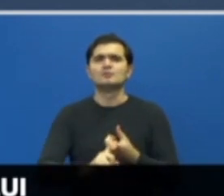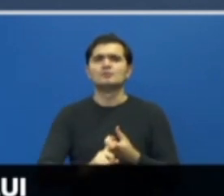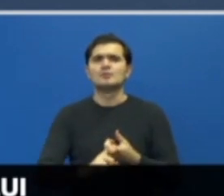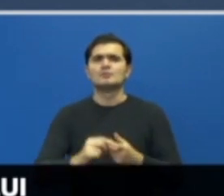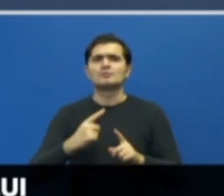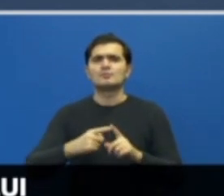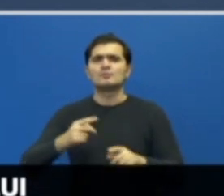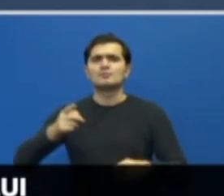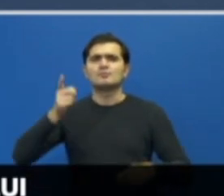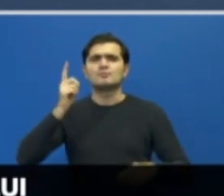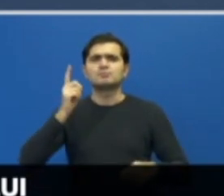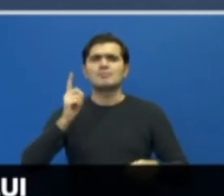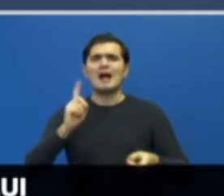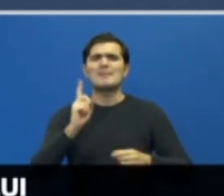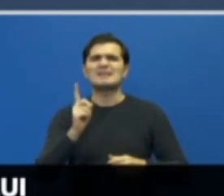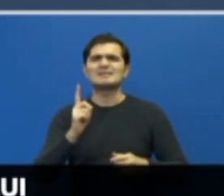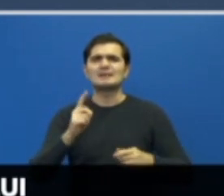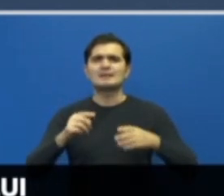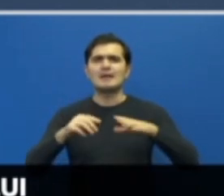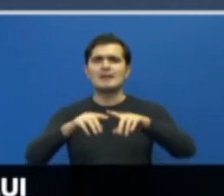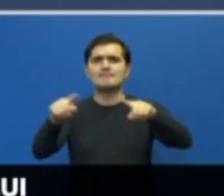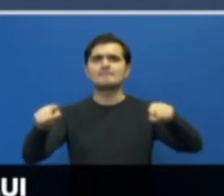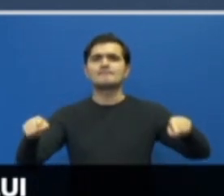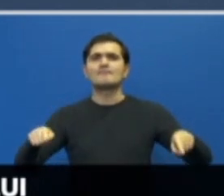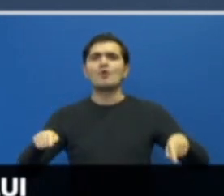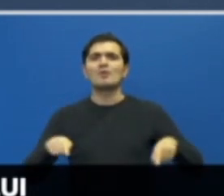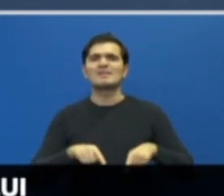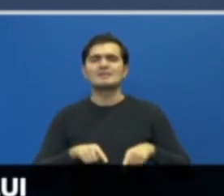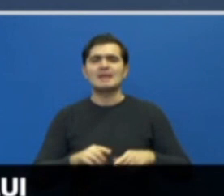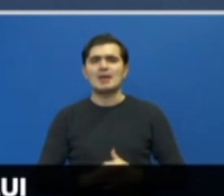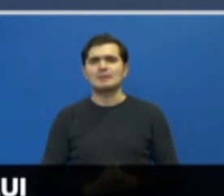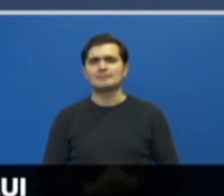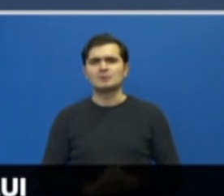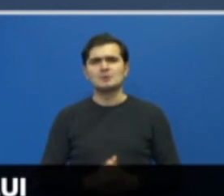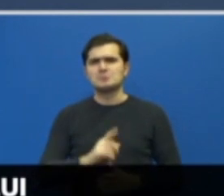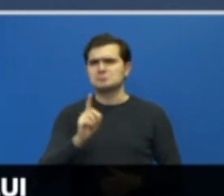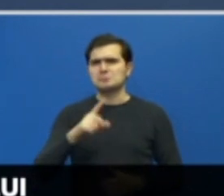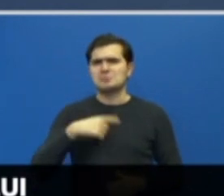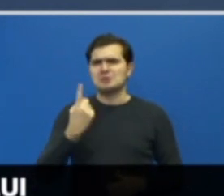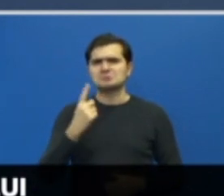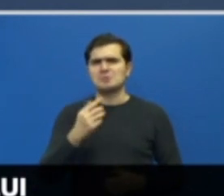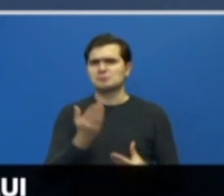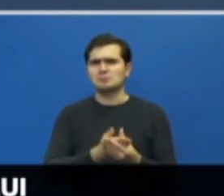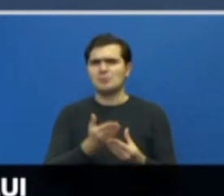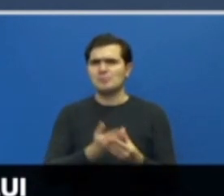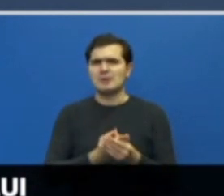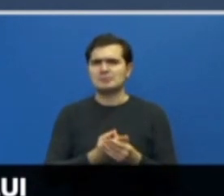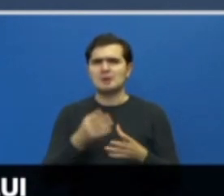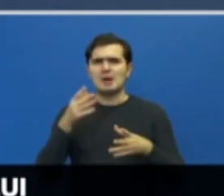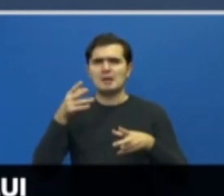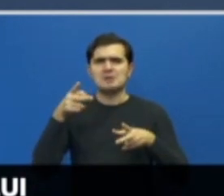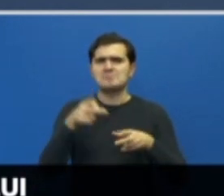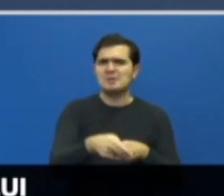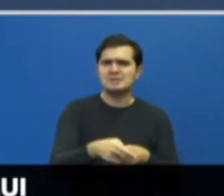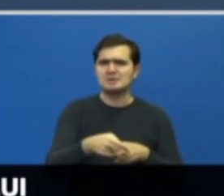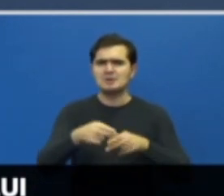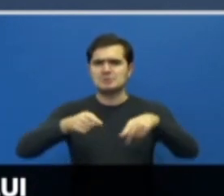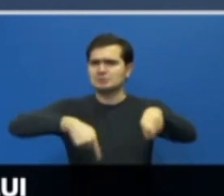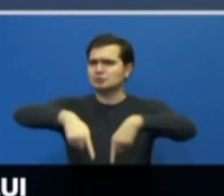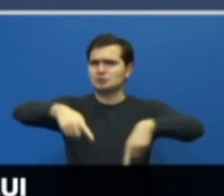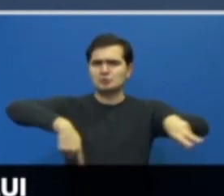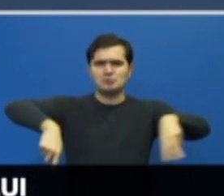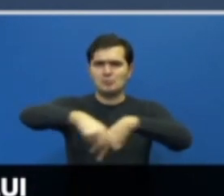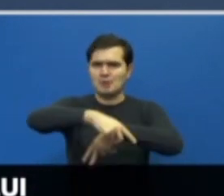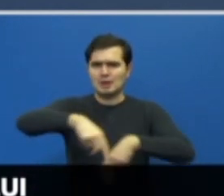amenințările transfrontaliere. Nu este un document care împiedică în vreun fel circulația, dimpotrivă, este un